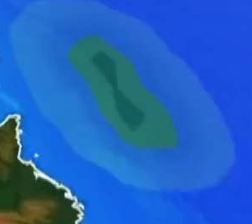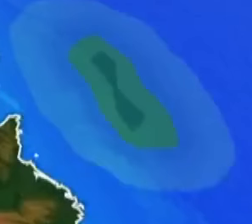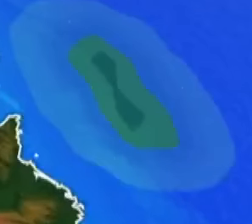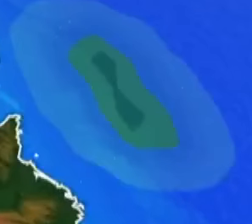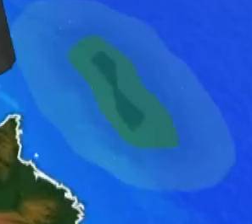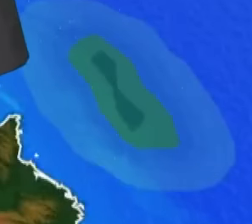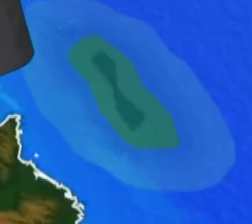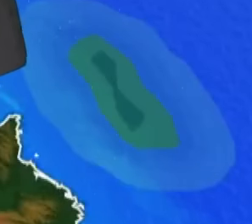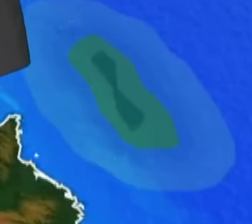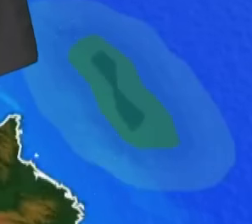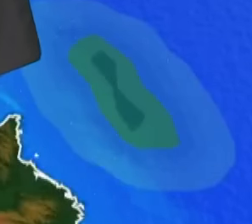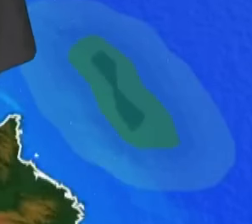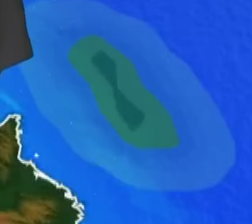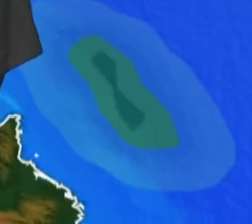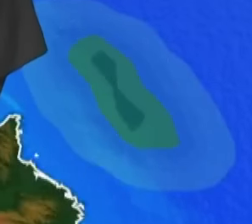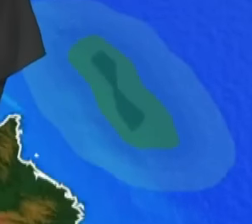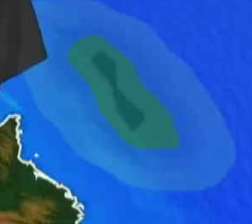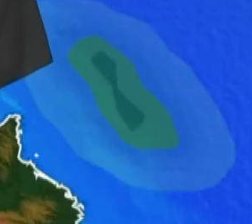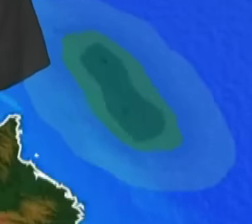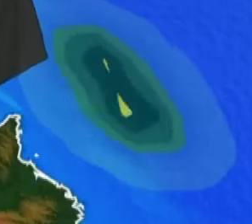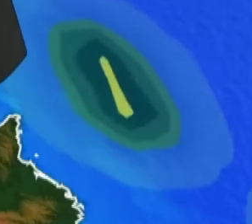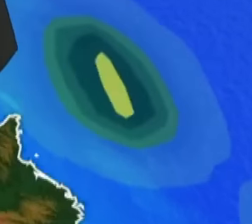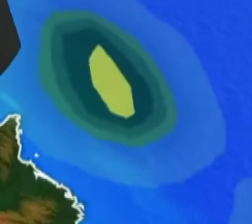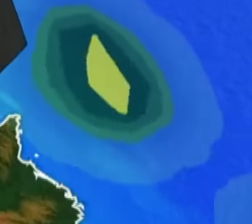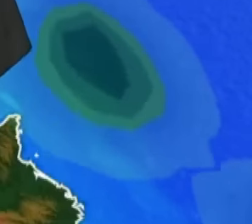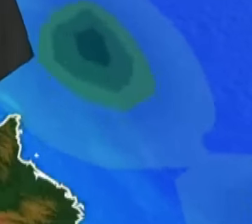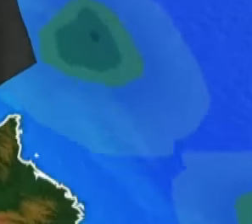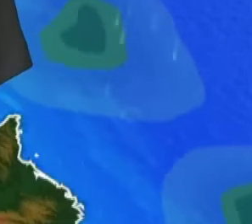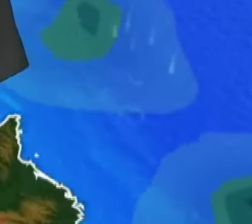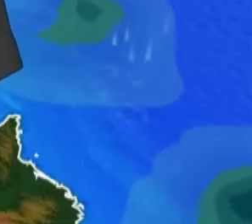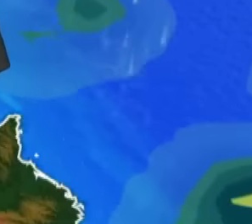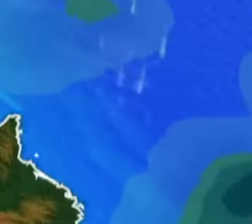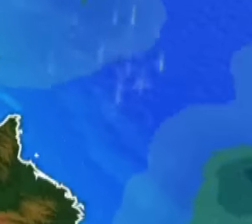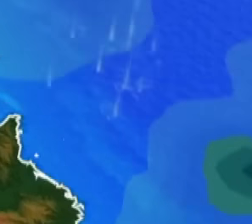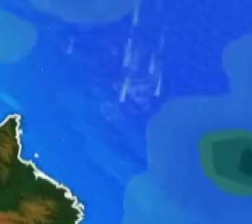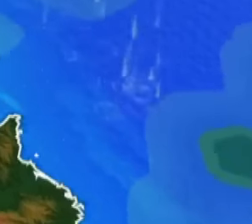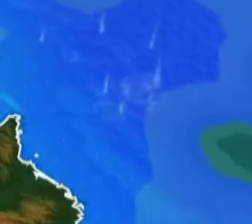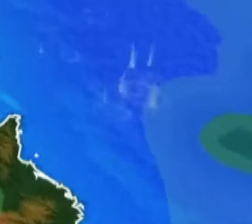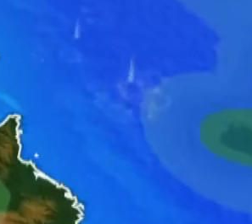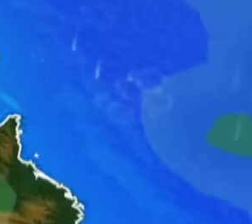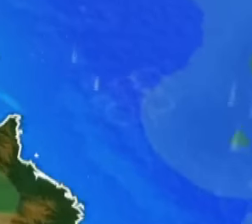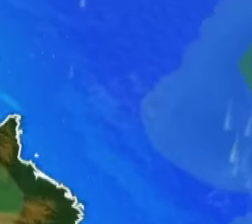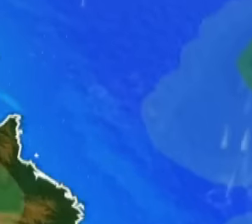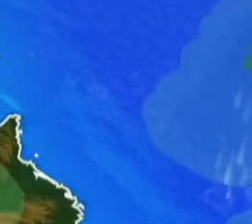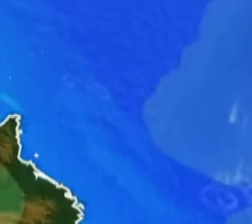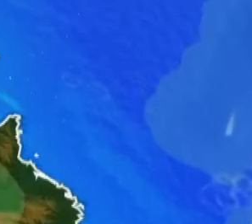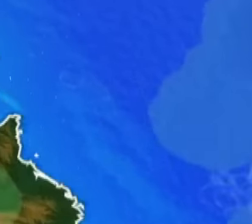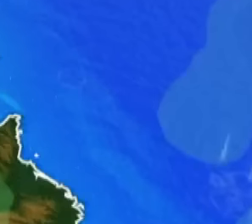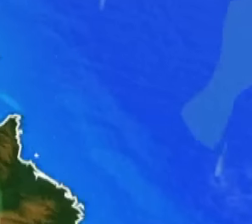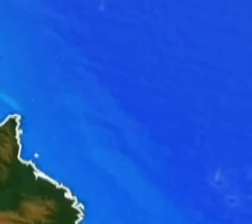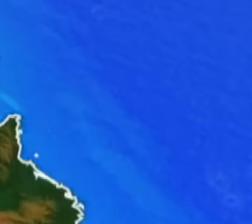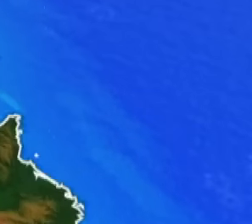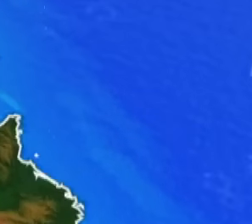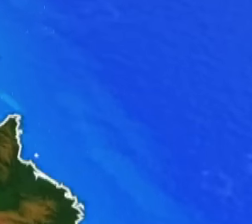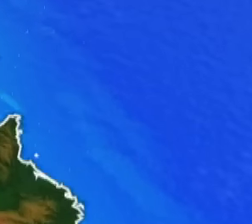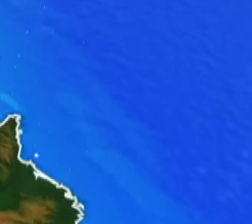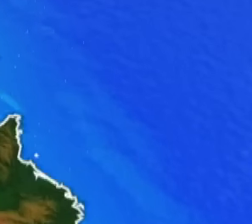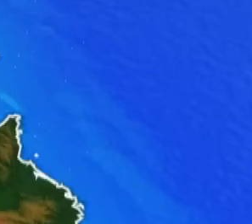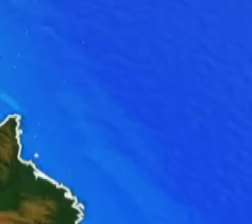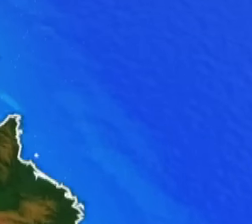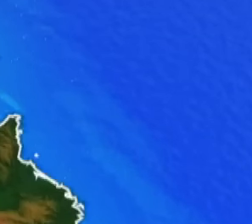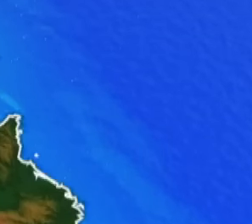ang uulanin sa umaga. Sa hapon naman, meron na rin mga pag-ulan sa may Bohol, Cebu at Negros, lalo po sa may